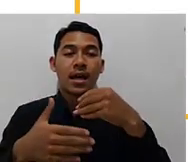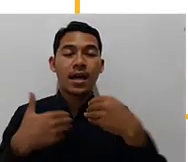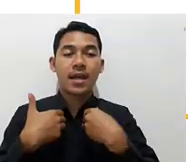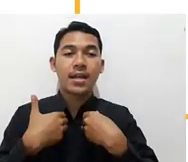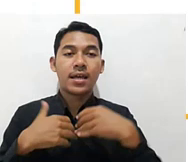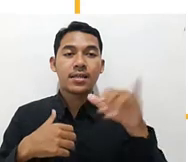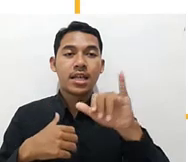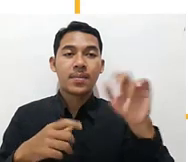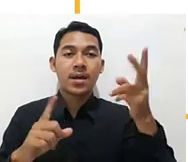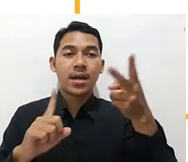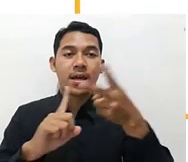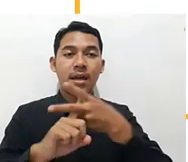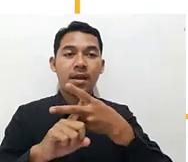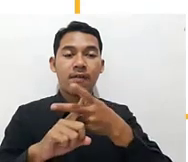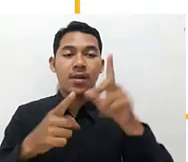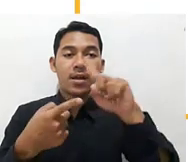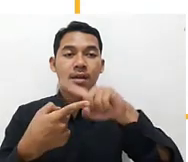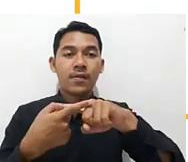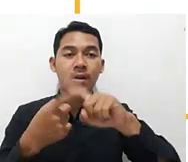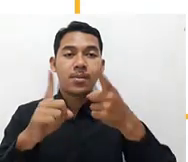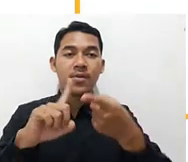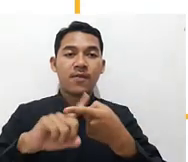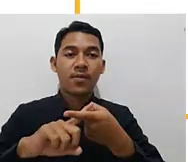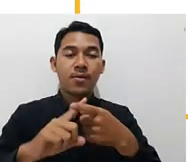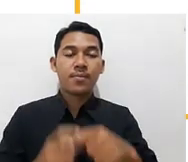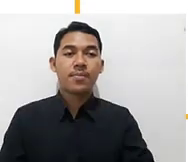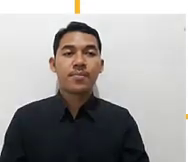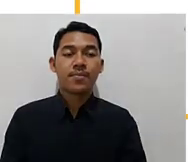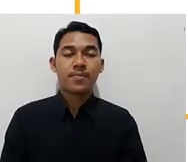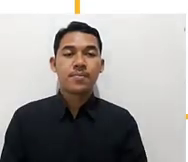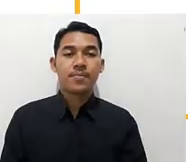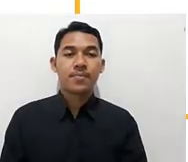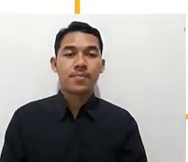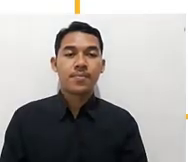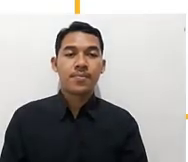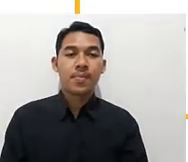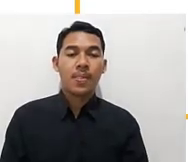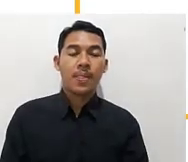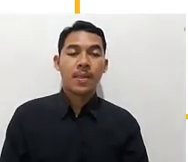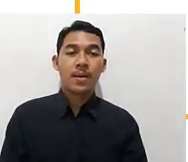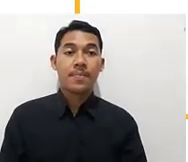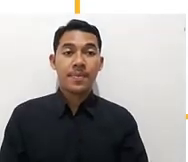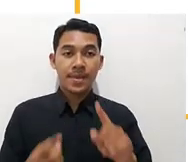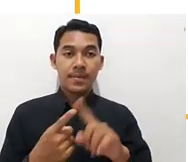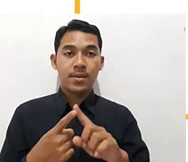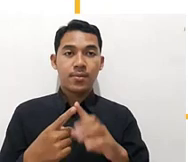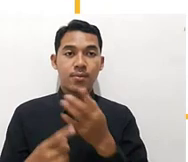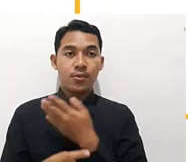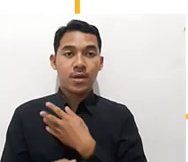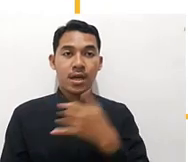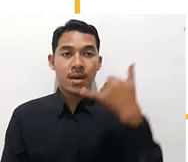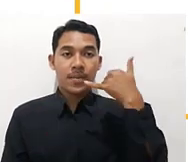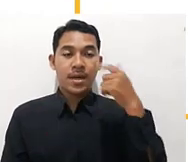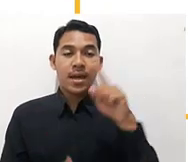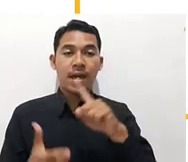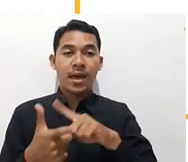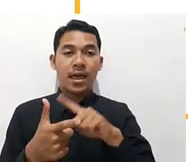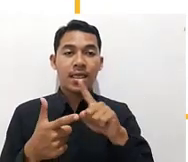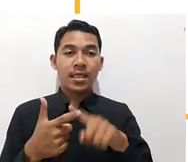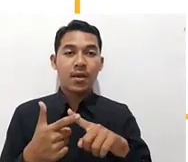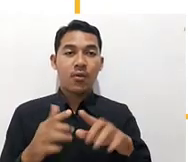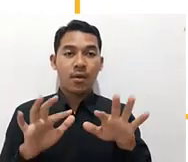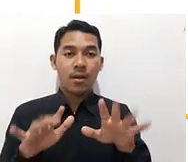penerapan atau aplikatif dari flip-flop sendiri itu gampangnya apa ya? Teman-teman pasti pada punya HP atau laptop misalkan itu